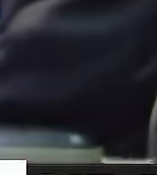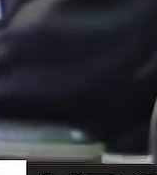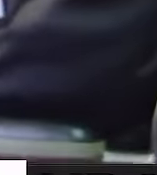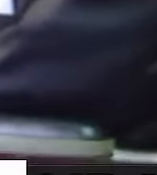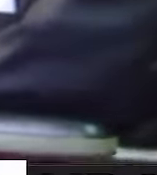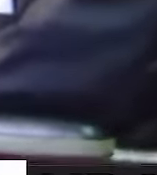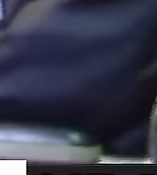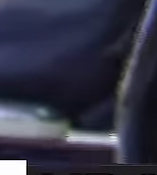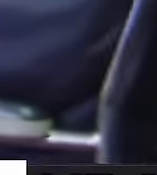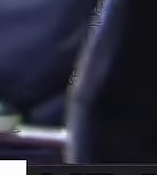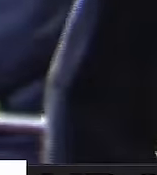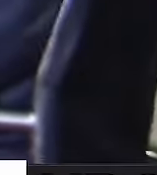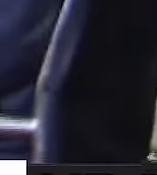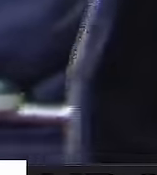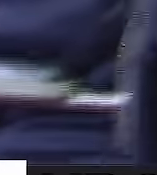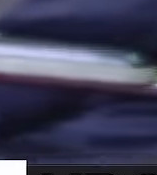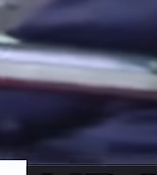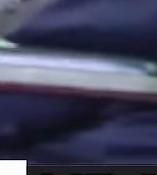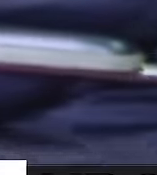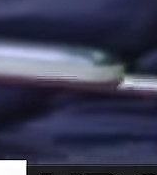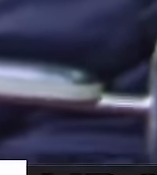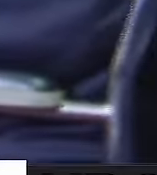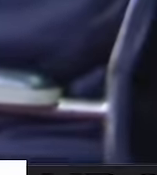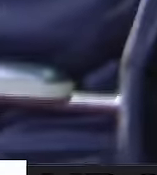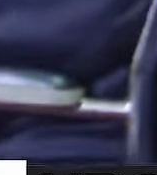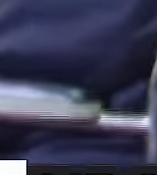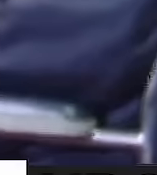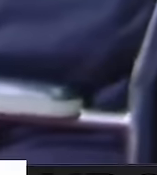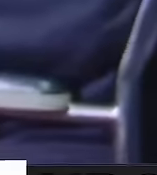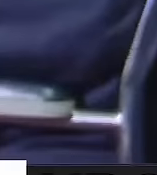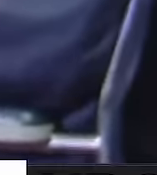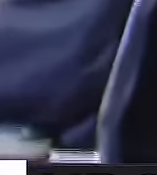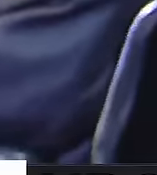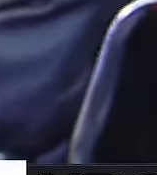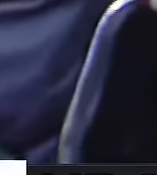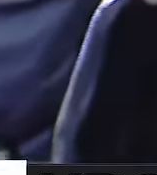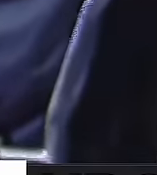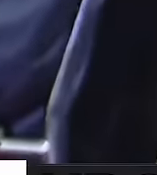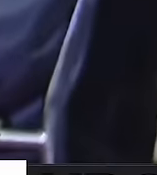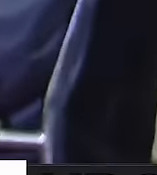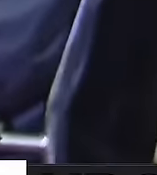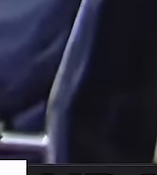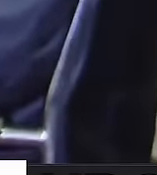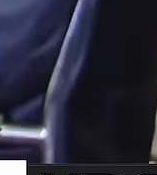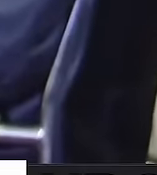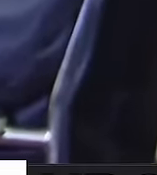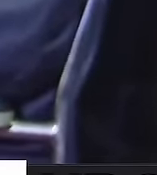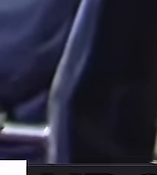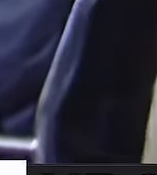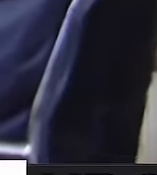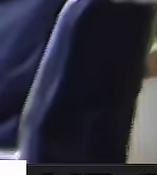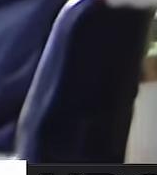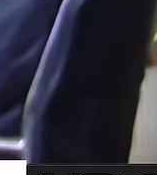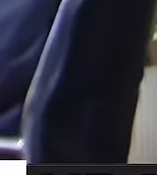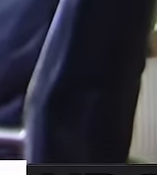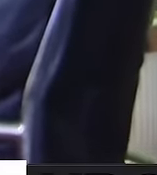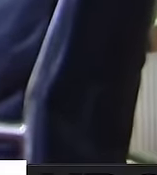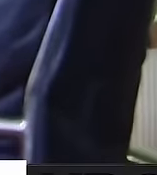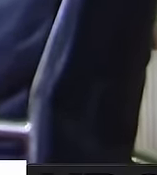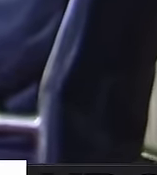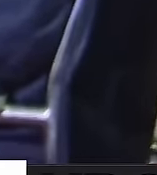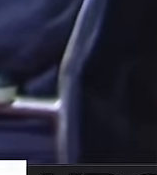ky'abakungubazi nga bwe mulengera omugenzi Cecilia Ogwala amaze ebyobufuzi bino yabiyingira emyaka